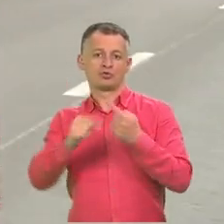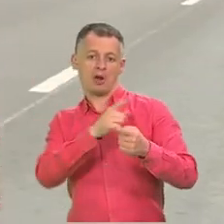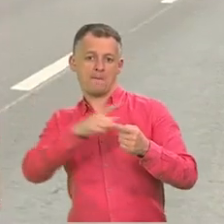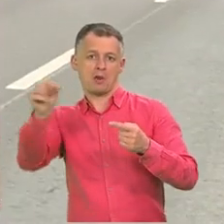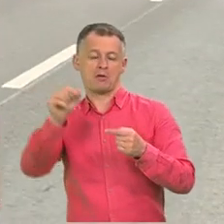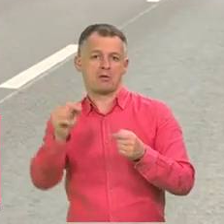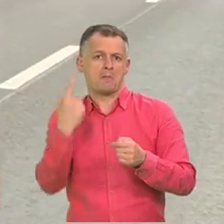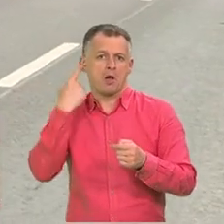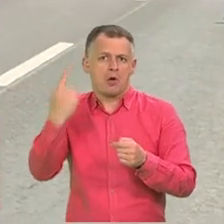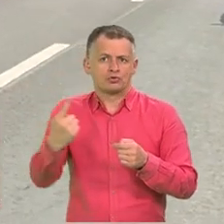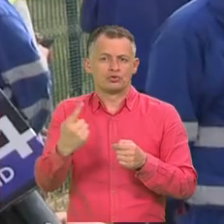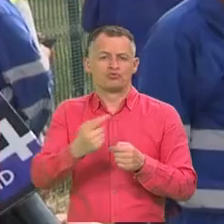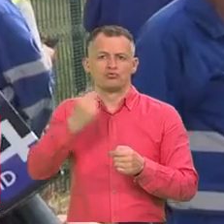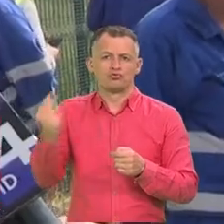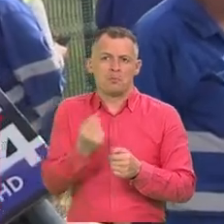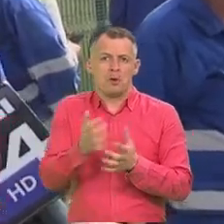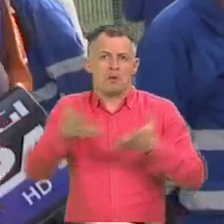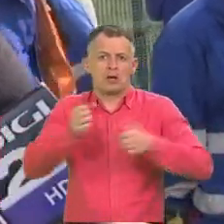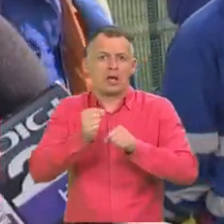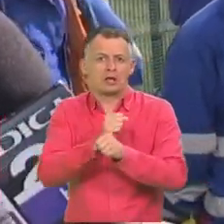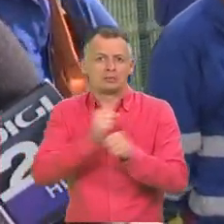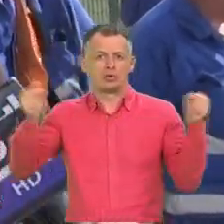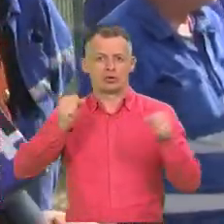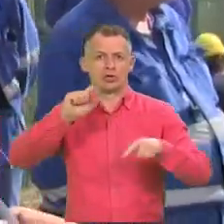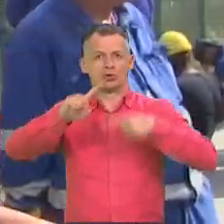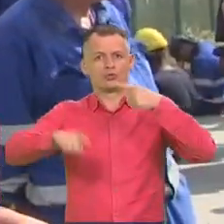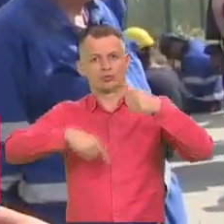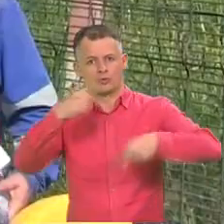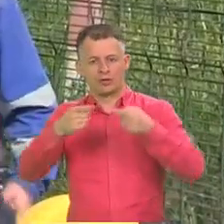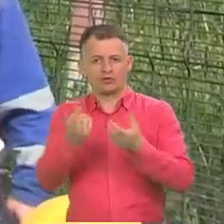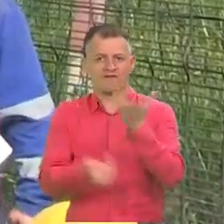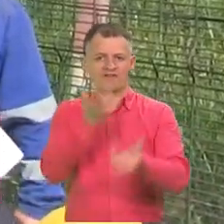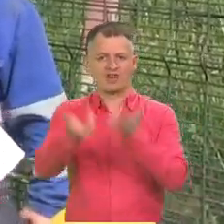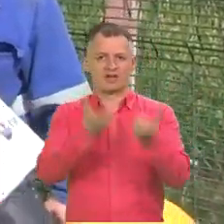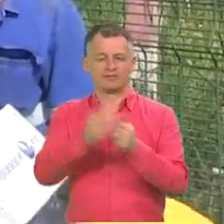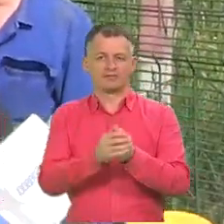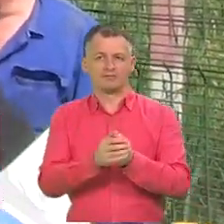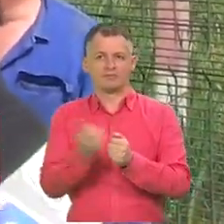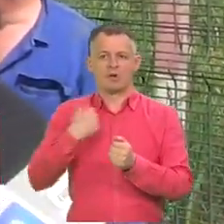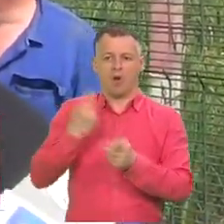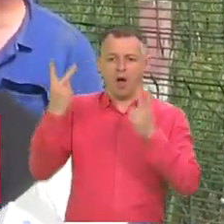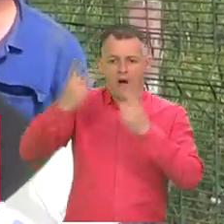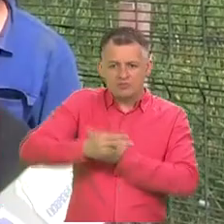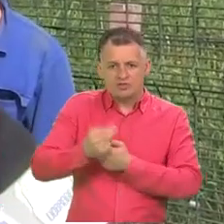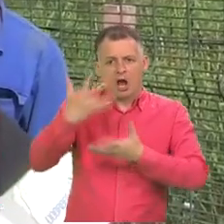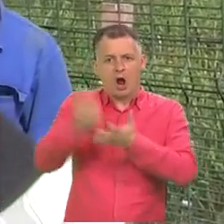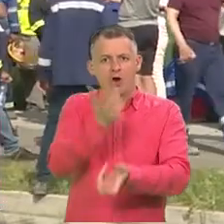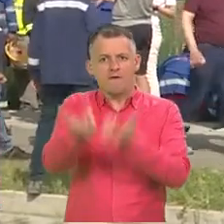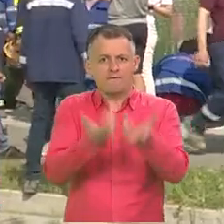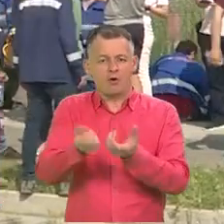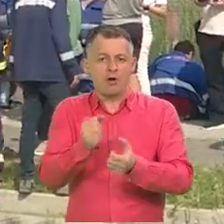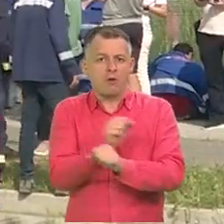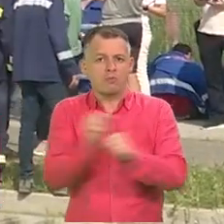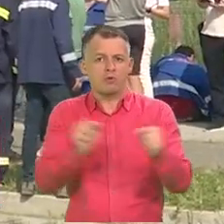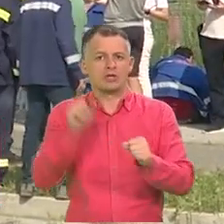auzit cea mai mare explozie și după aceea și flăcări. Păi am auzit că s-a luat foc acolo, a bubuit.